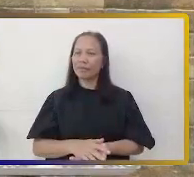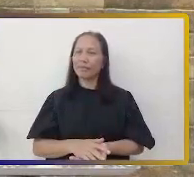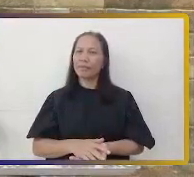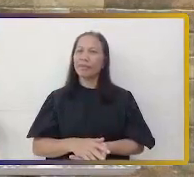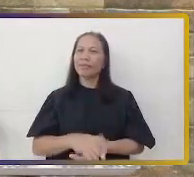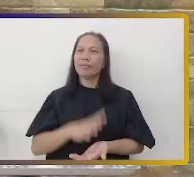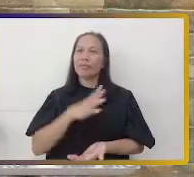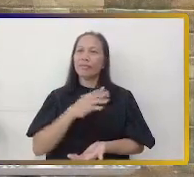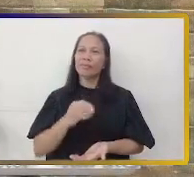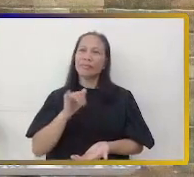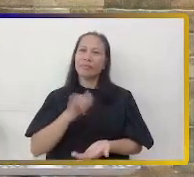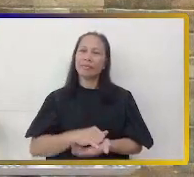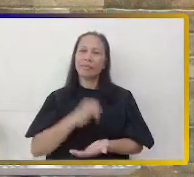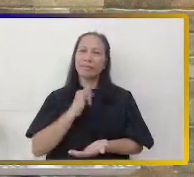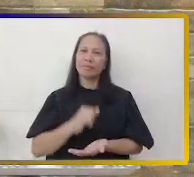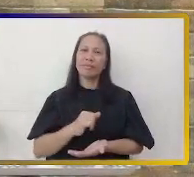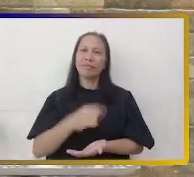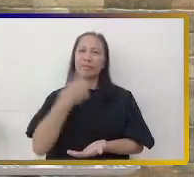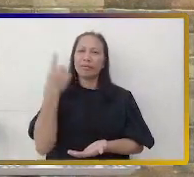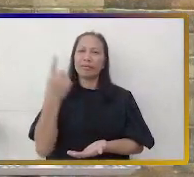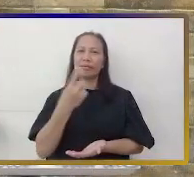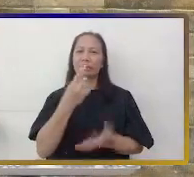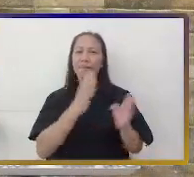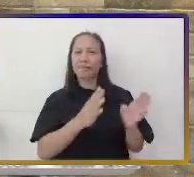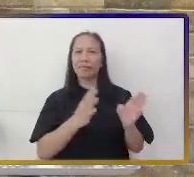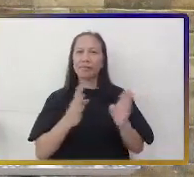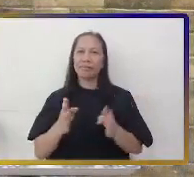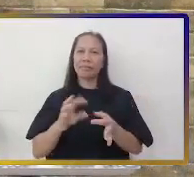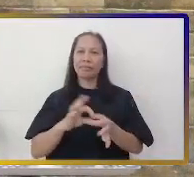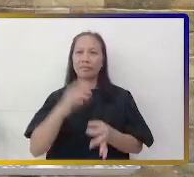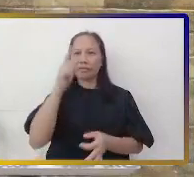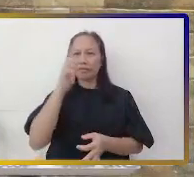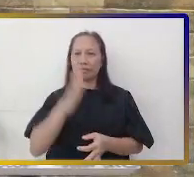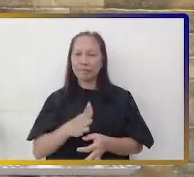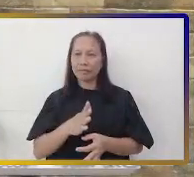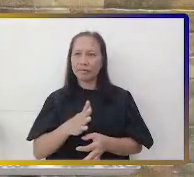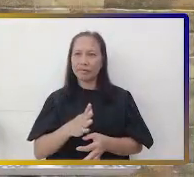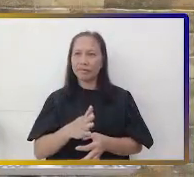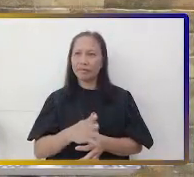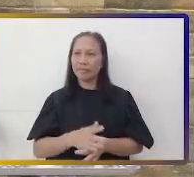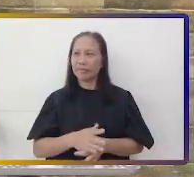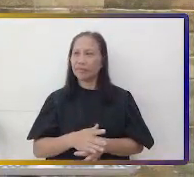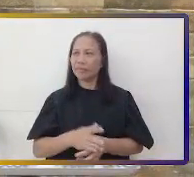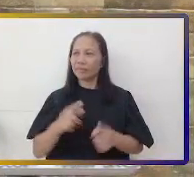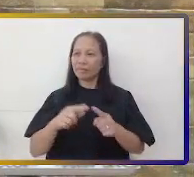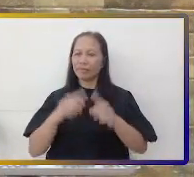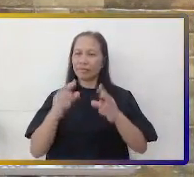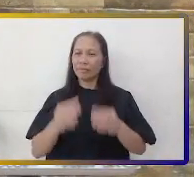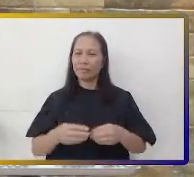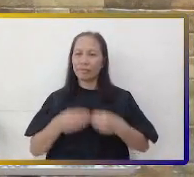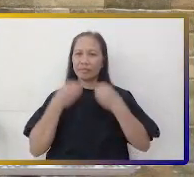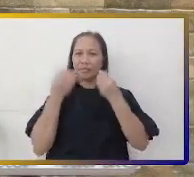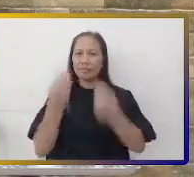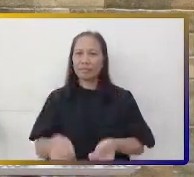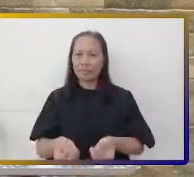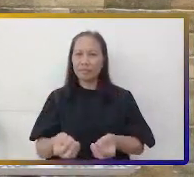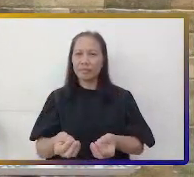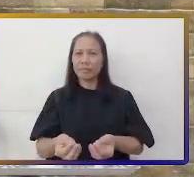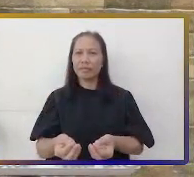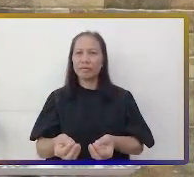natin tandaan po natin na yung pagbibigay na natin sa Panginoon Hindi yan plano ni Pastor